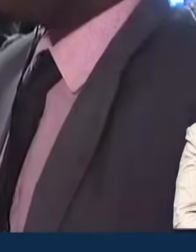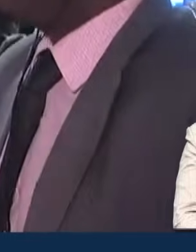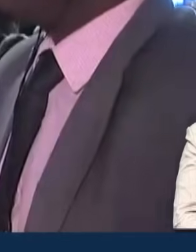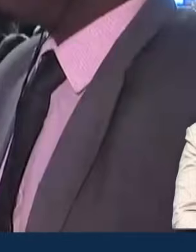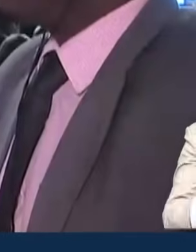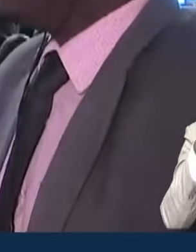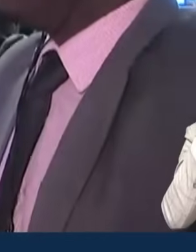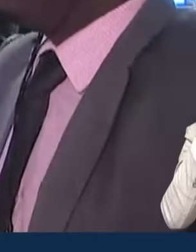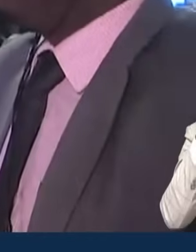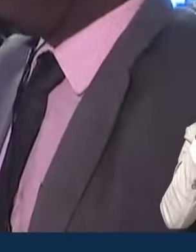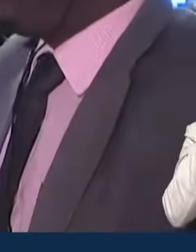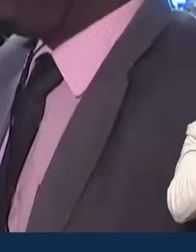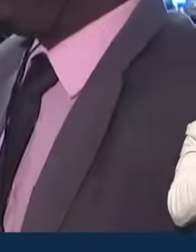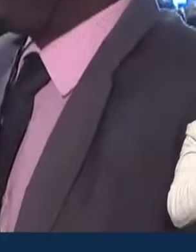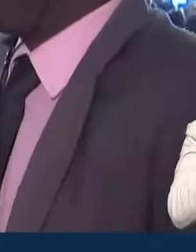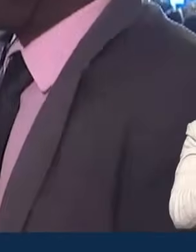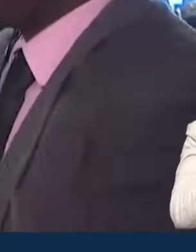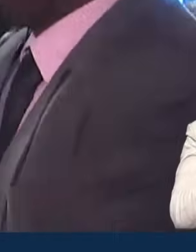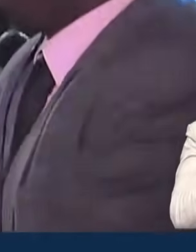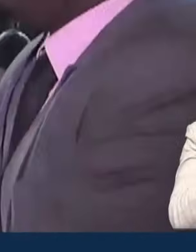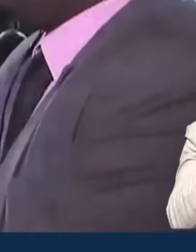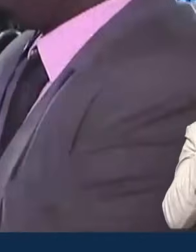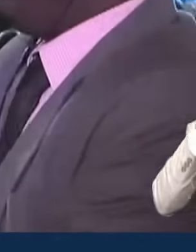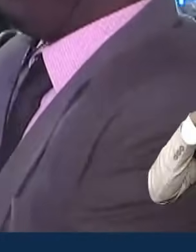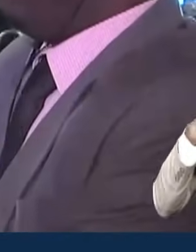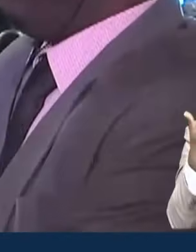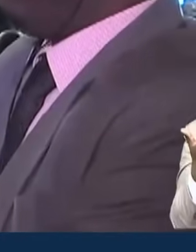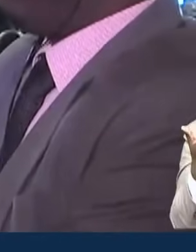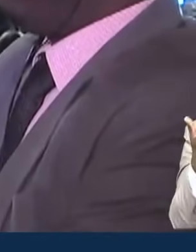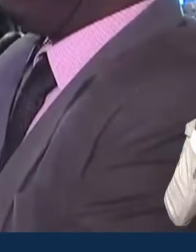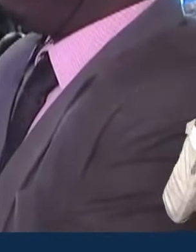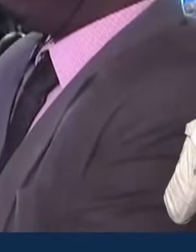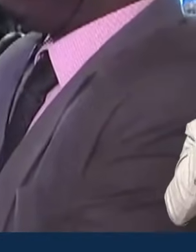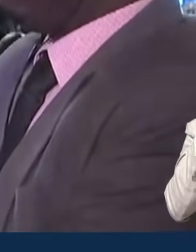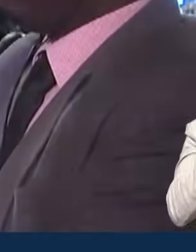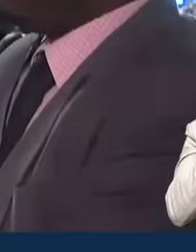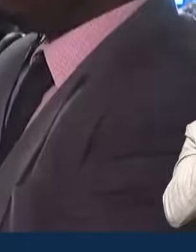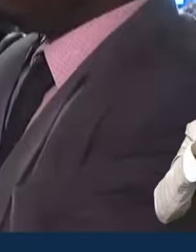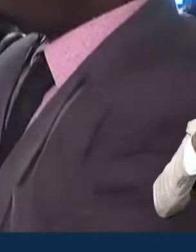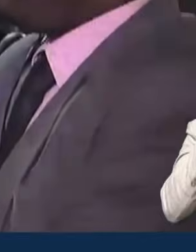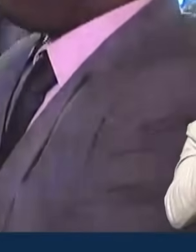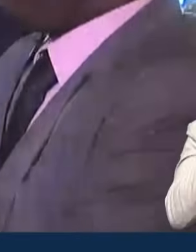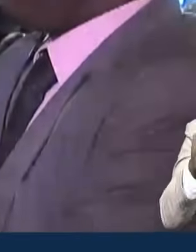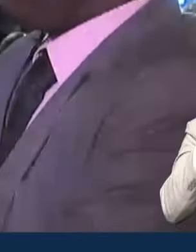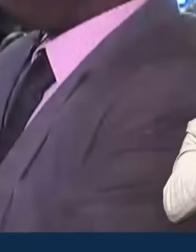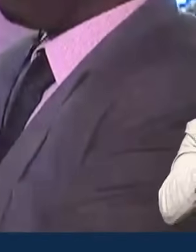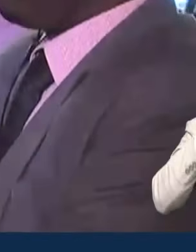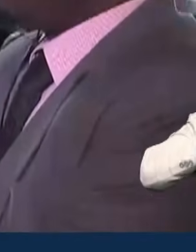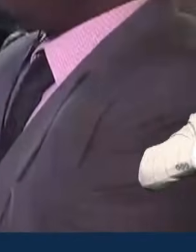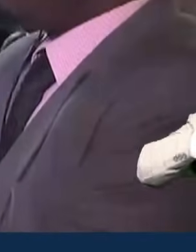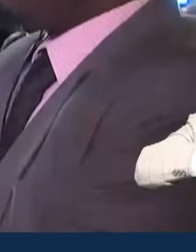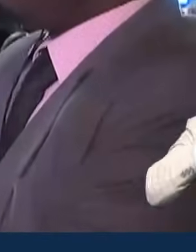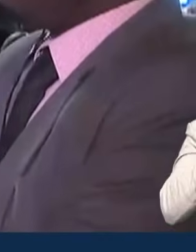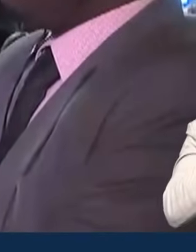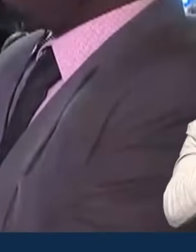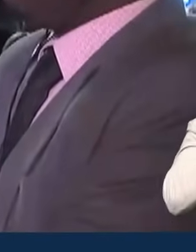Murakoze cyane. Mood yari iri muri iyi mikino nuko wabonaga abantu barimo bakina kandi bari muri competition ariko